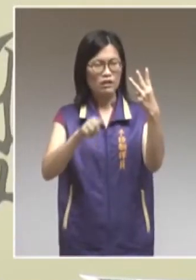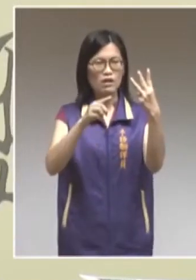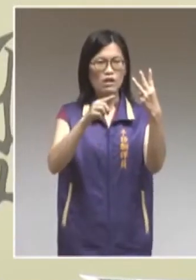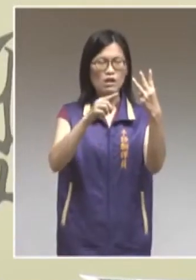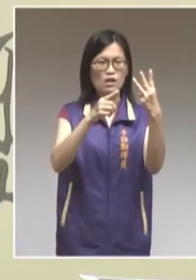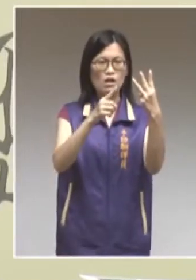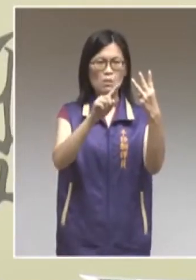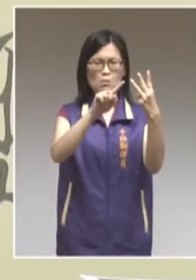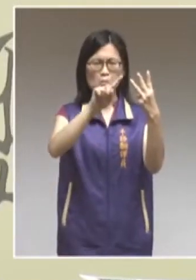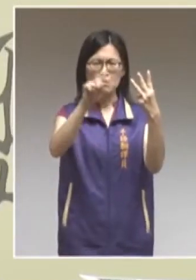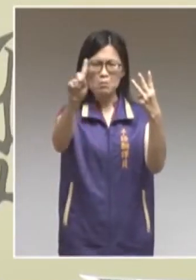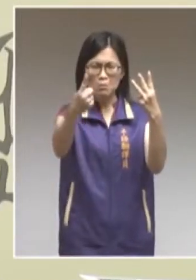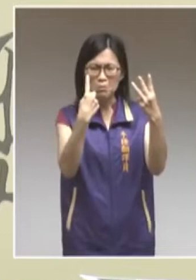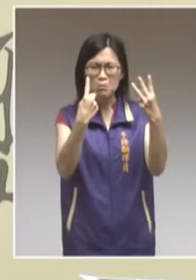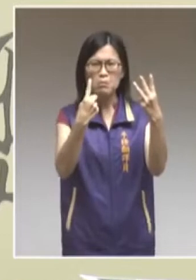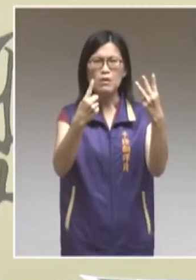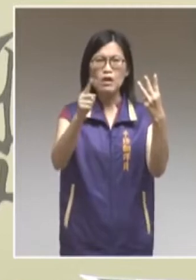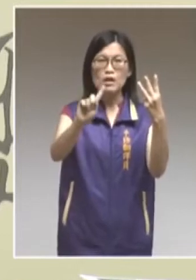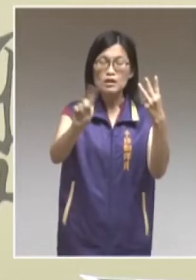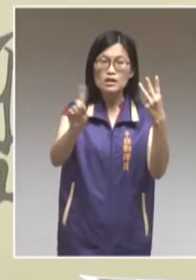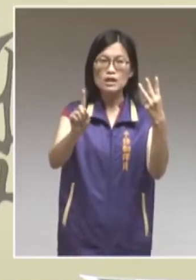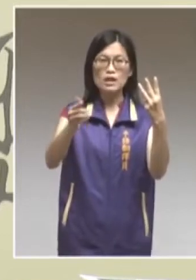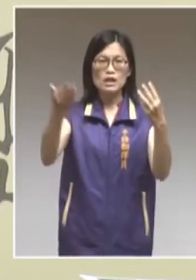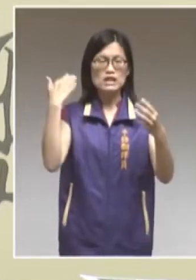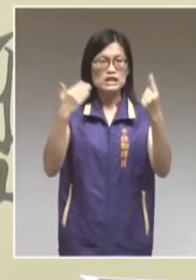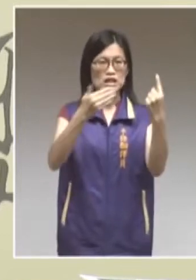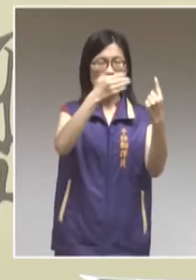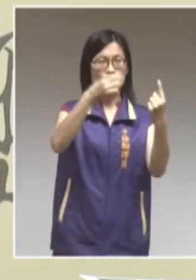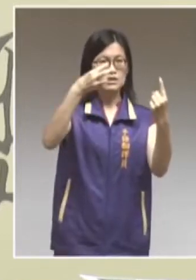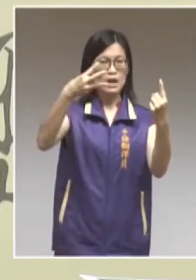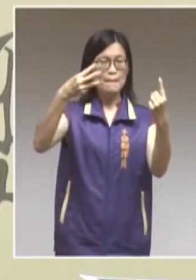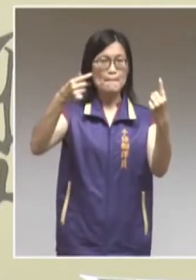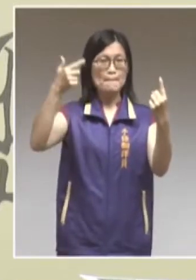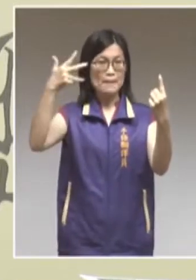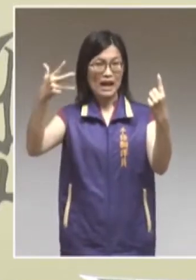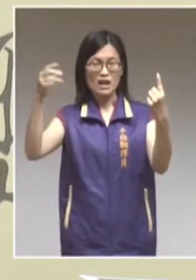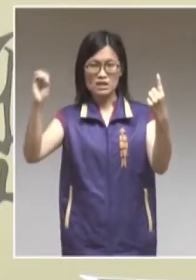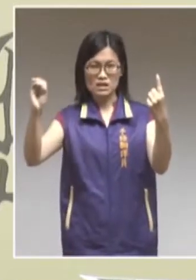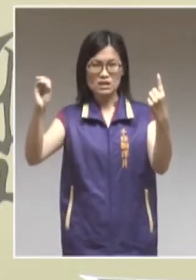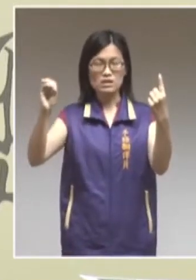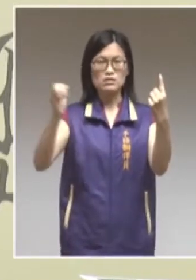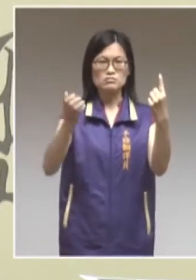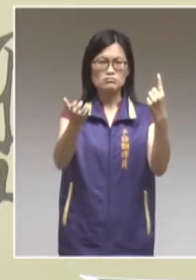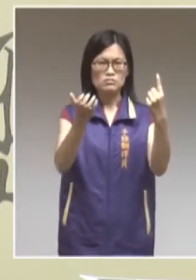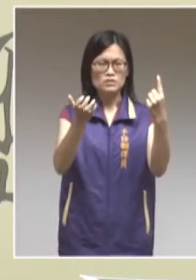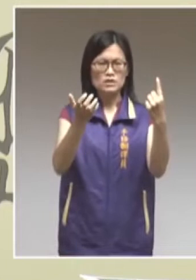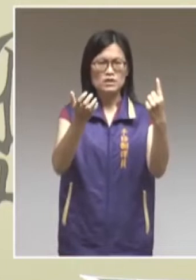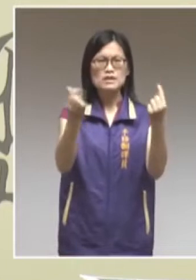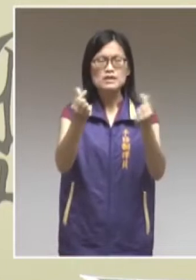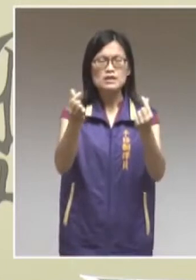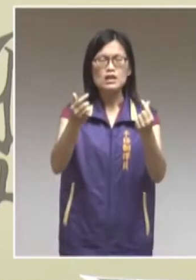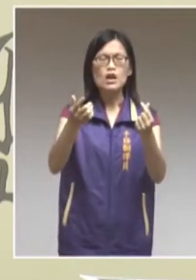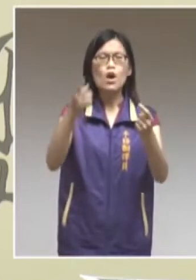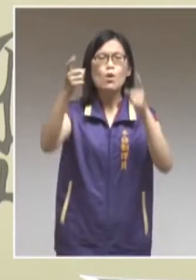源自于说我们之前在19380，也就是跟我们在